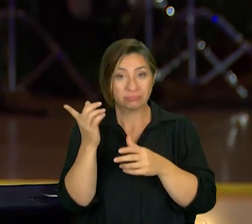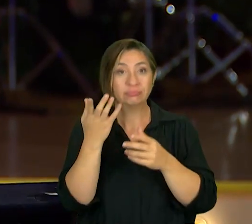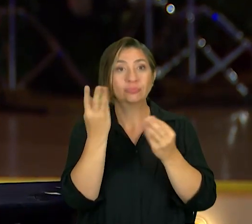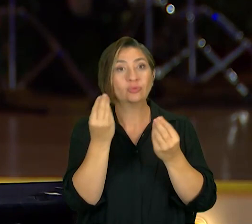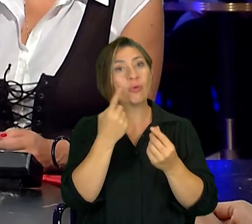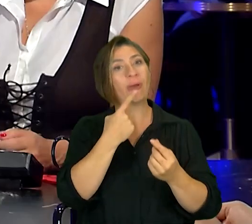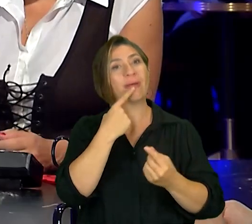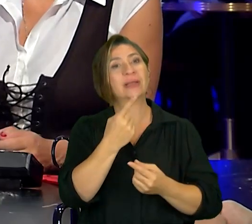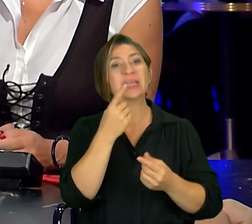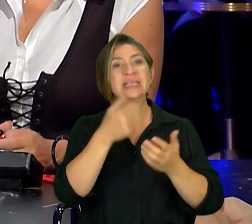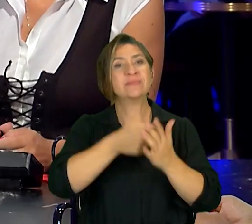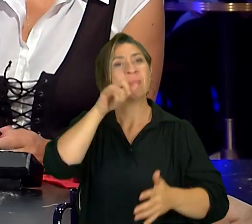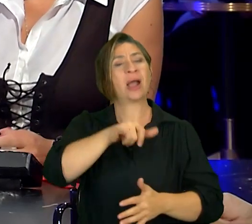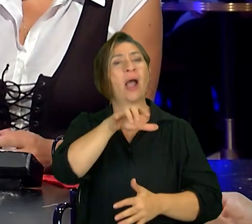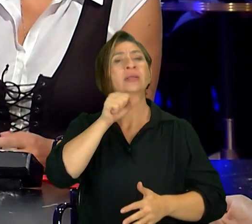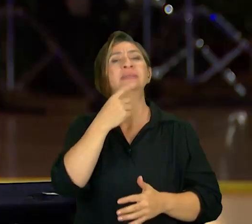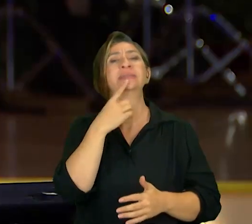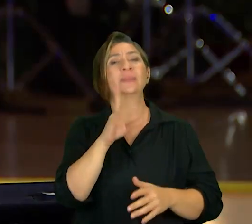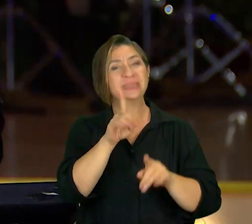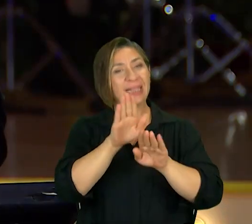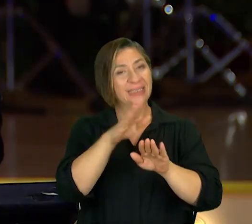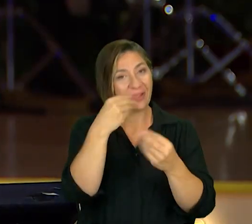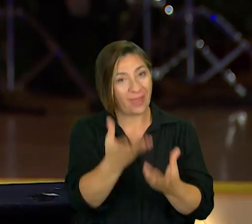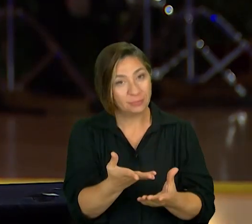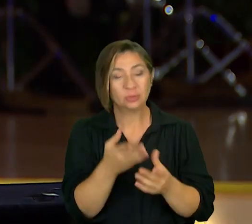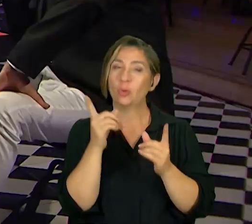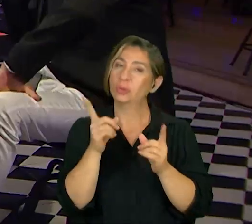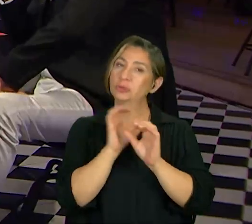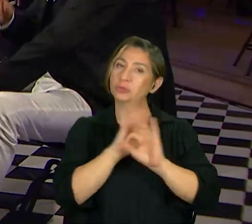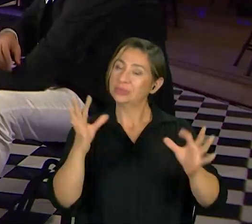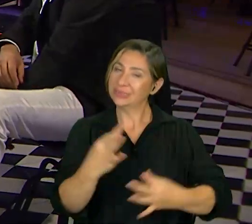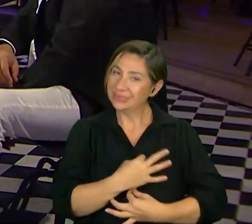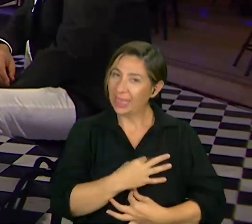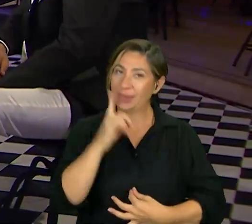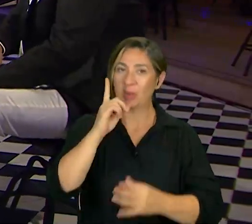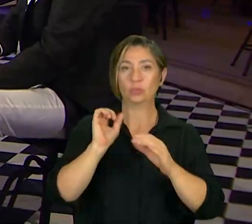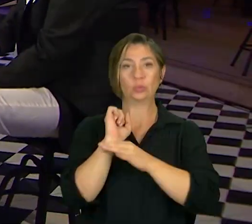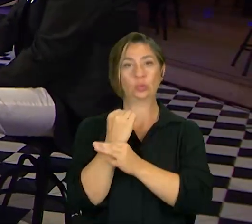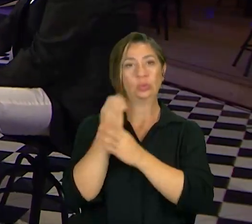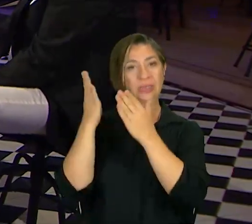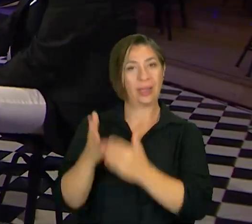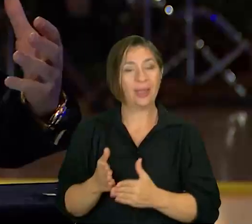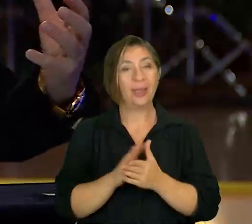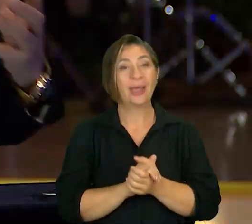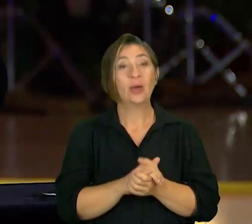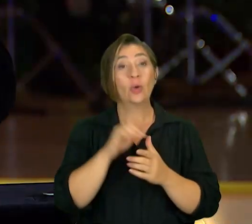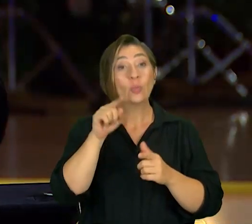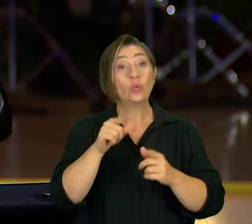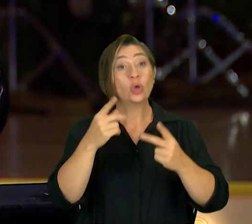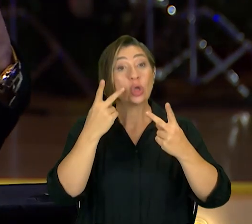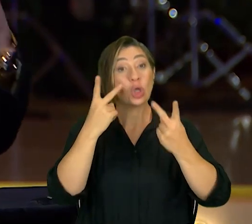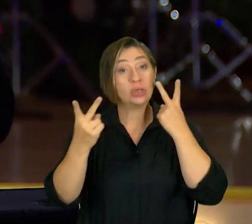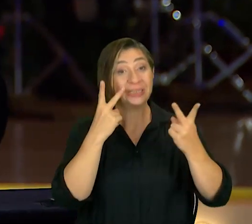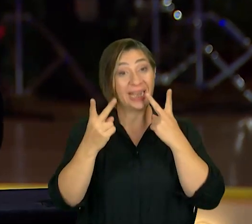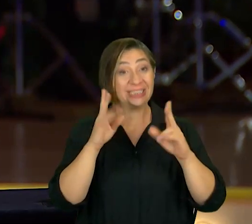üzerinde bir hak iddia etmemiş ve sizi desteklemiş. O da çok saygıdeğer bir tutum ve bunu bu